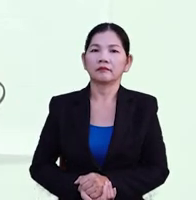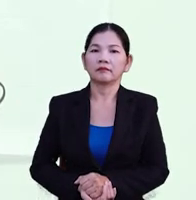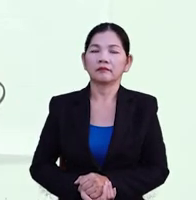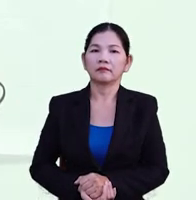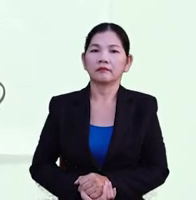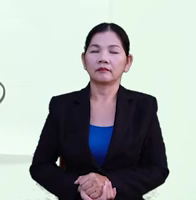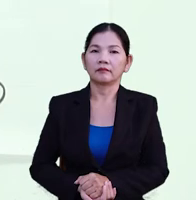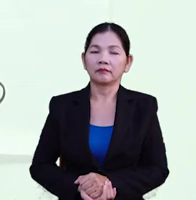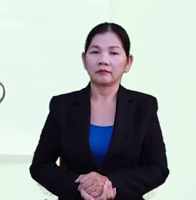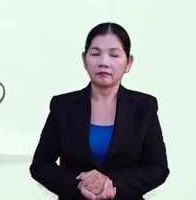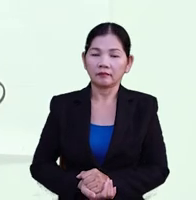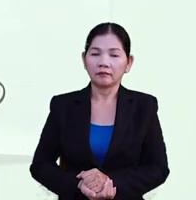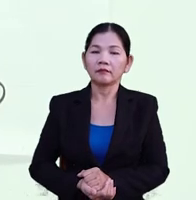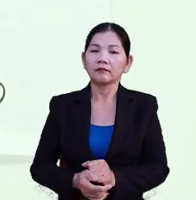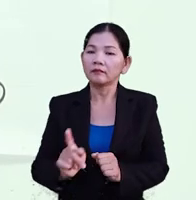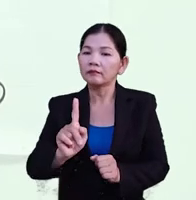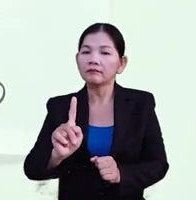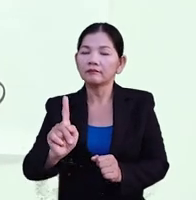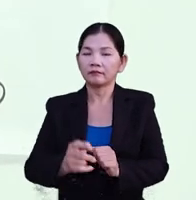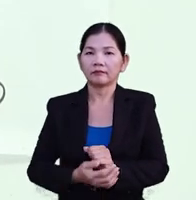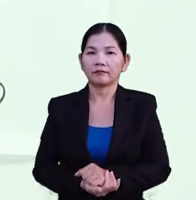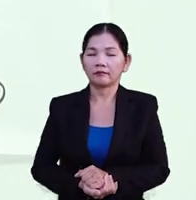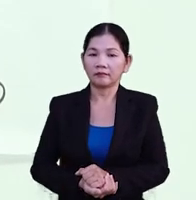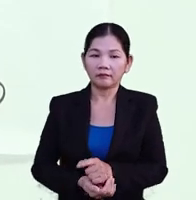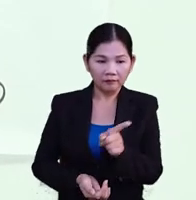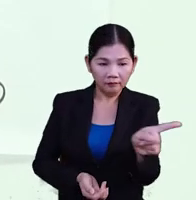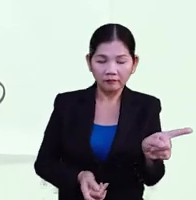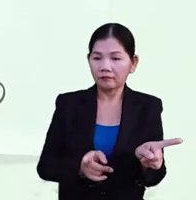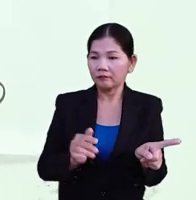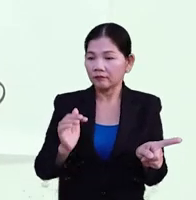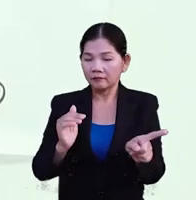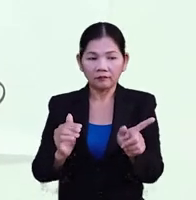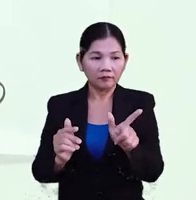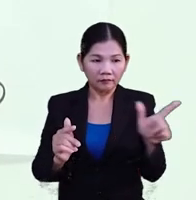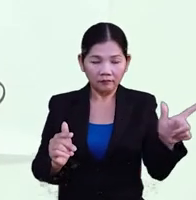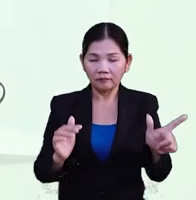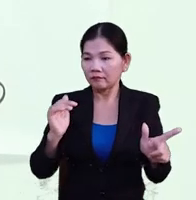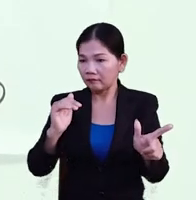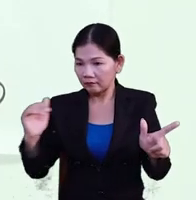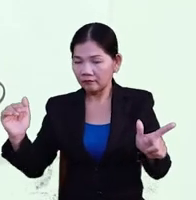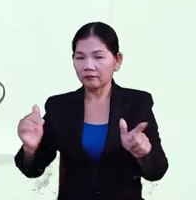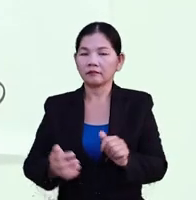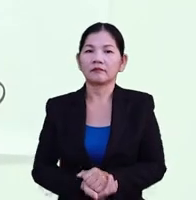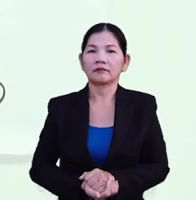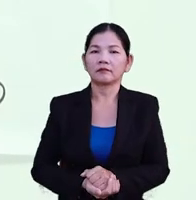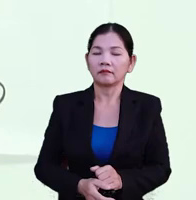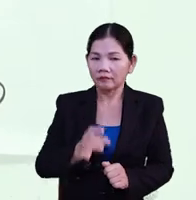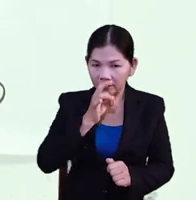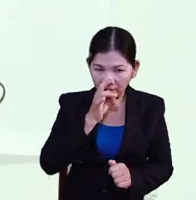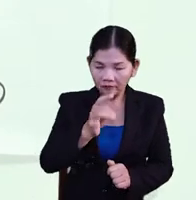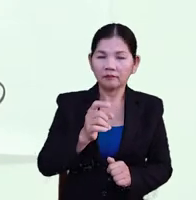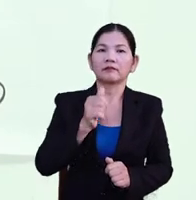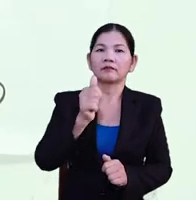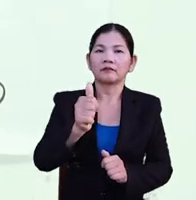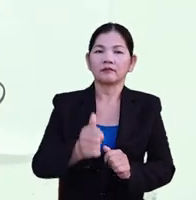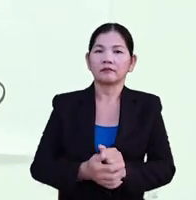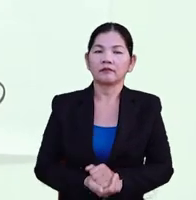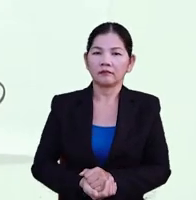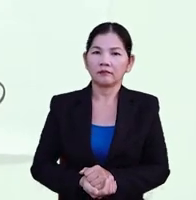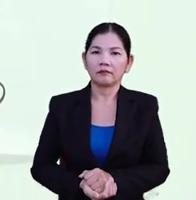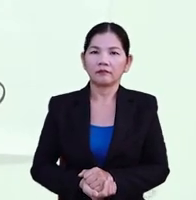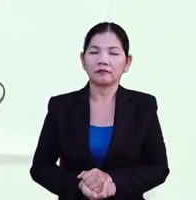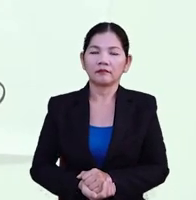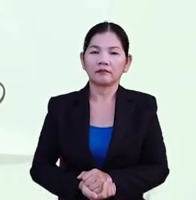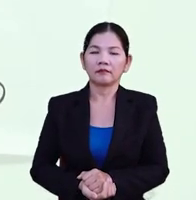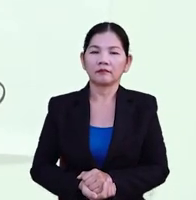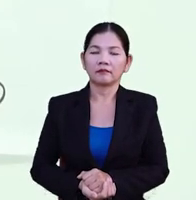ចាបាត់ទៅខាងណាកូនឆ្វេងឬស្ដាំចាពិតជាល្អមែនតែនគឺ